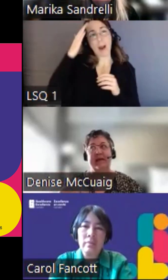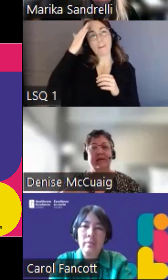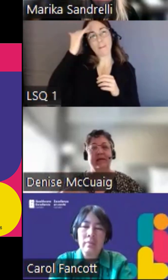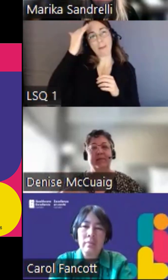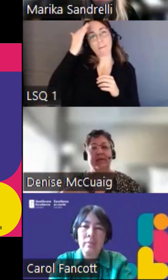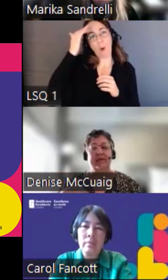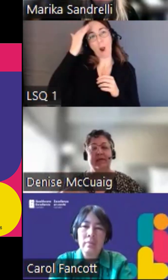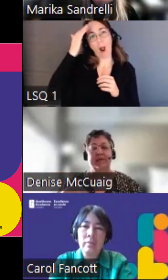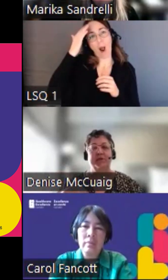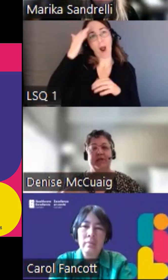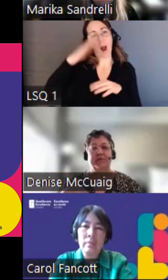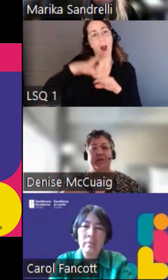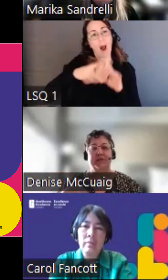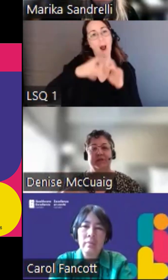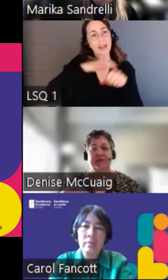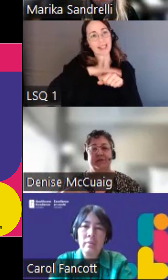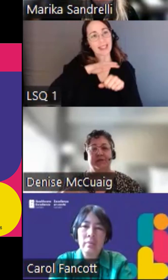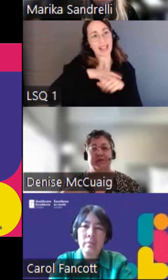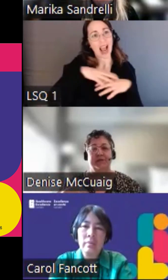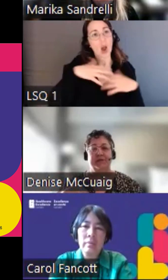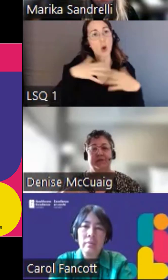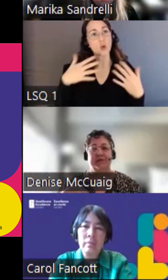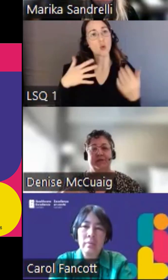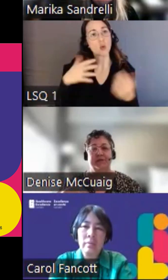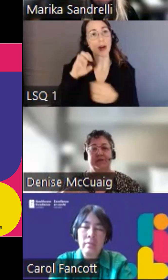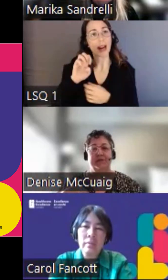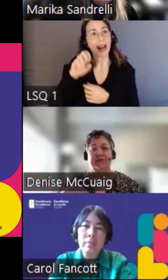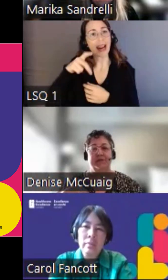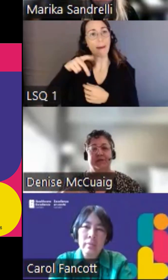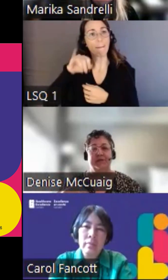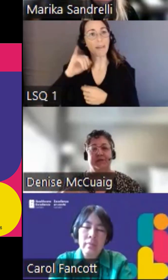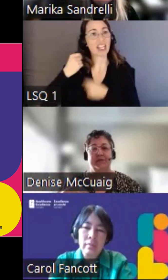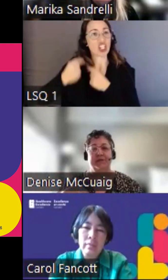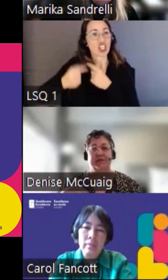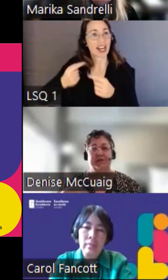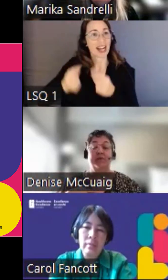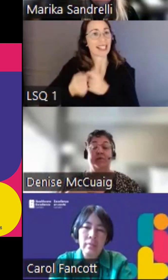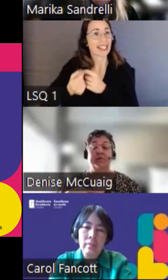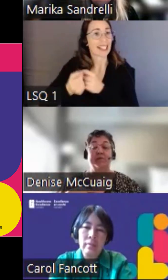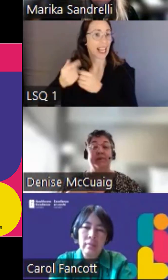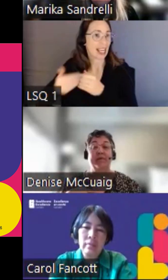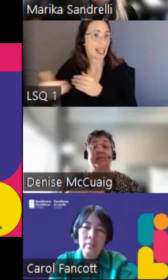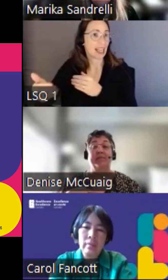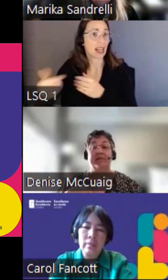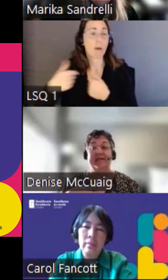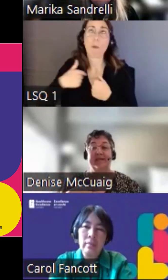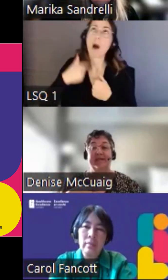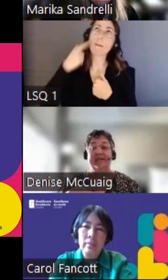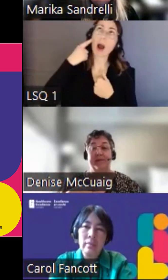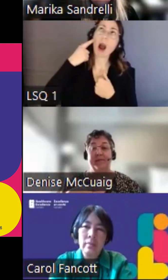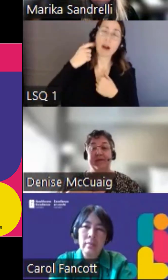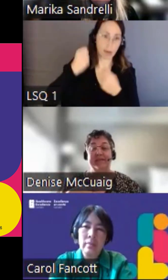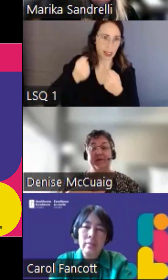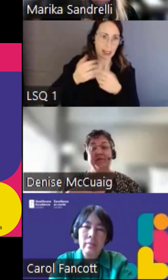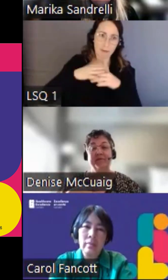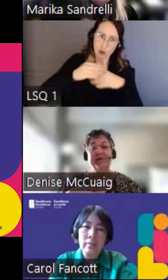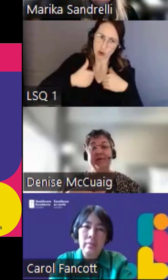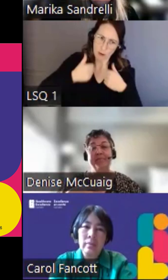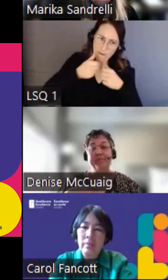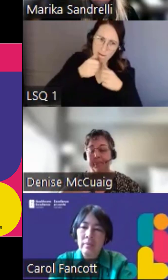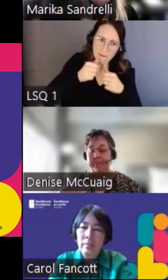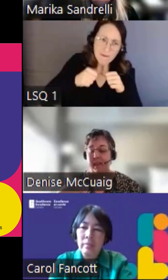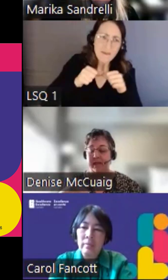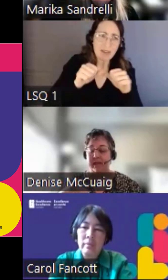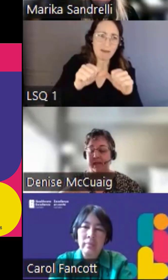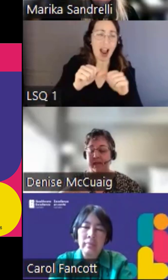un survivant intergénérationnel des pensionnats, même si c'était ma grand-mère qui était énormément. Et ce qui a résonné